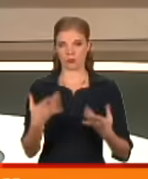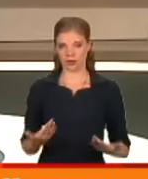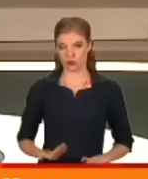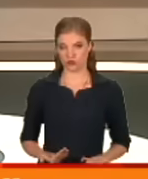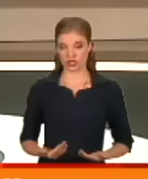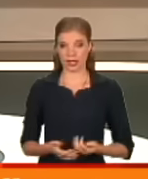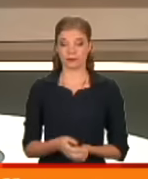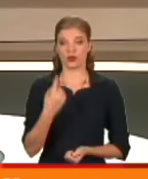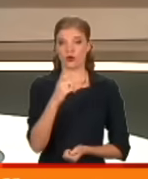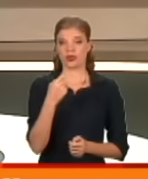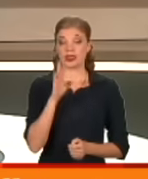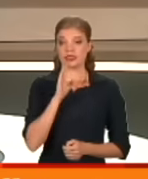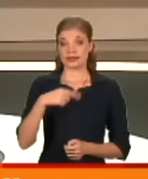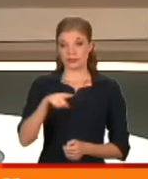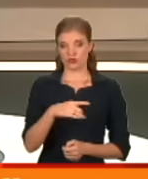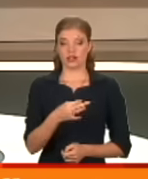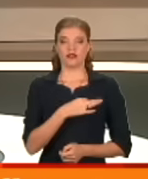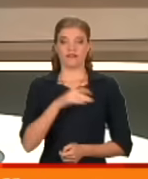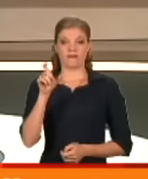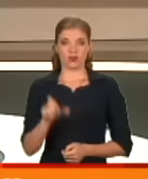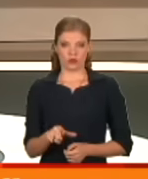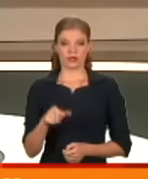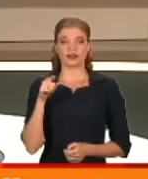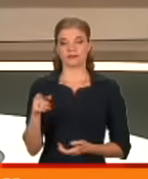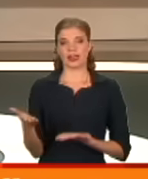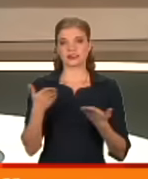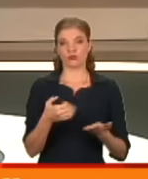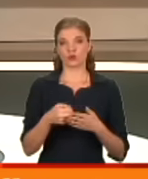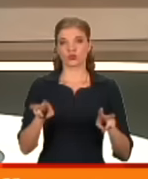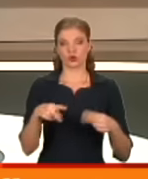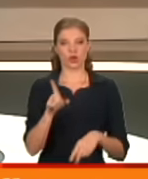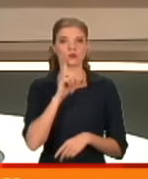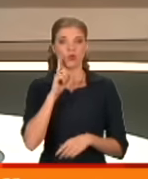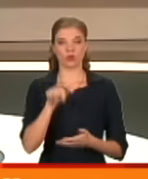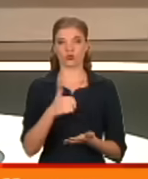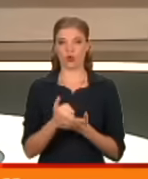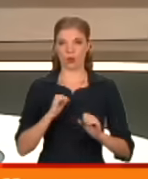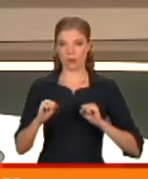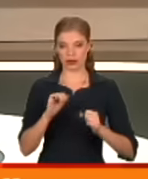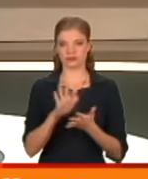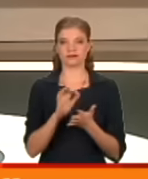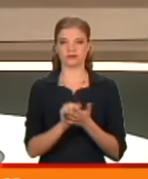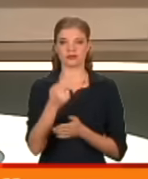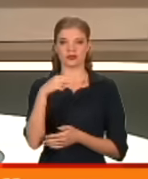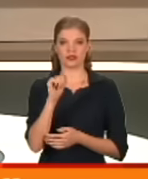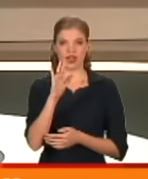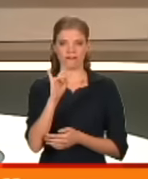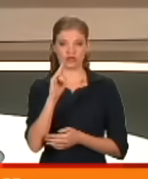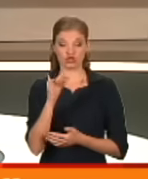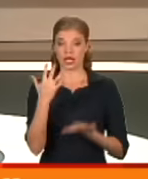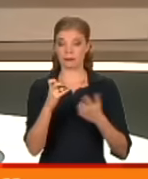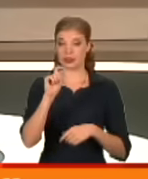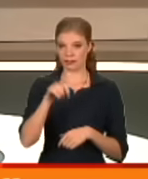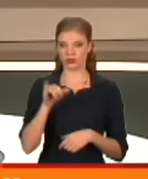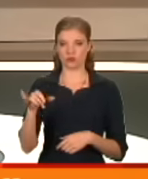життя. Одна з поміж дівчат – волонтерка Аліна Михайлова. Вона запросить до танцю молодого командира на псевдо «Да Вінчі». Якби не війна,